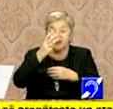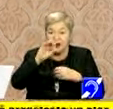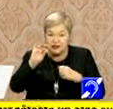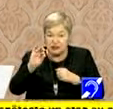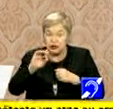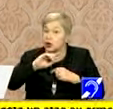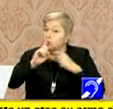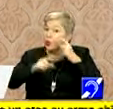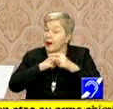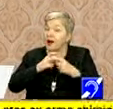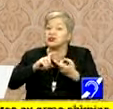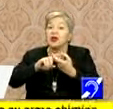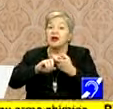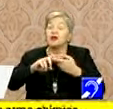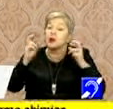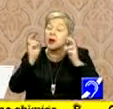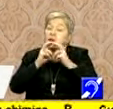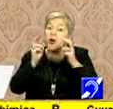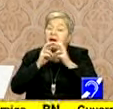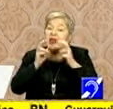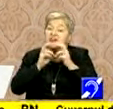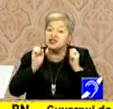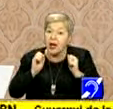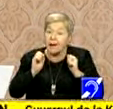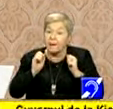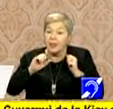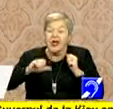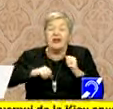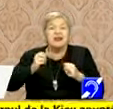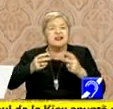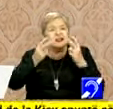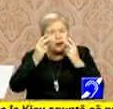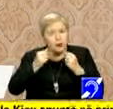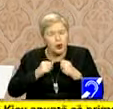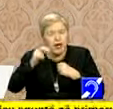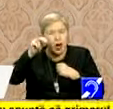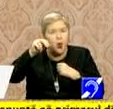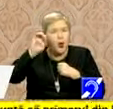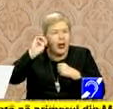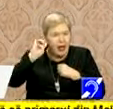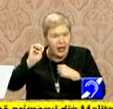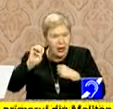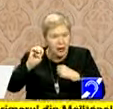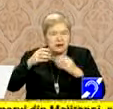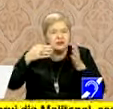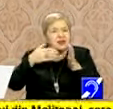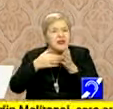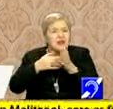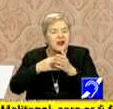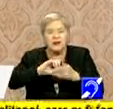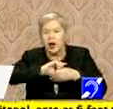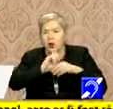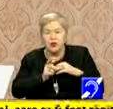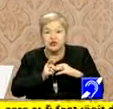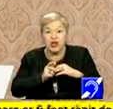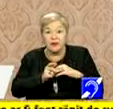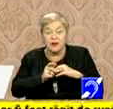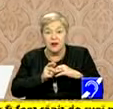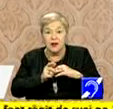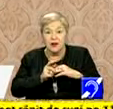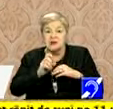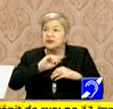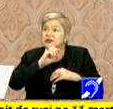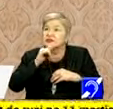domeniul energiei. Cred că este foarte important ca Uniunea Europeană să acționeze rapid, să nu